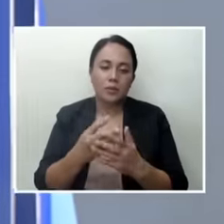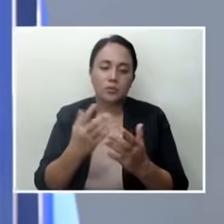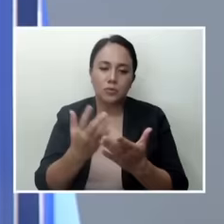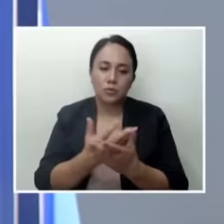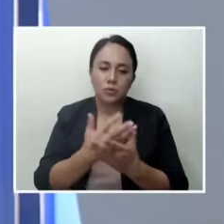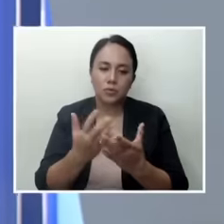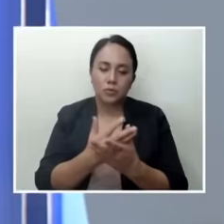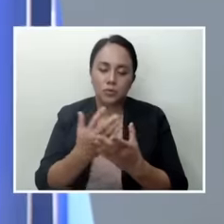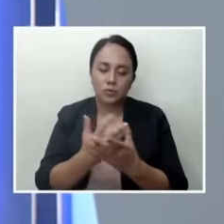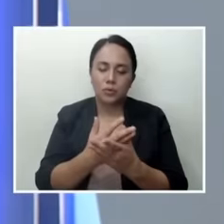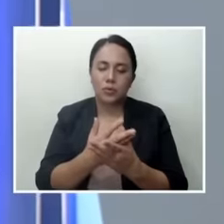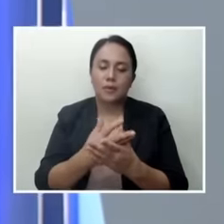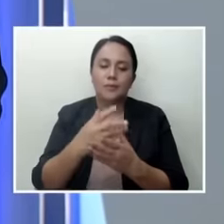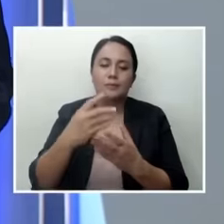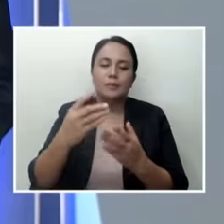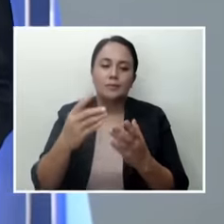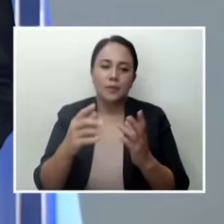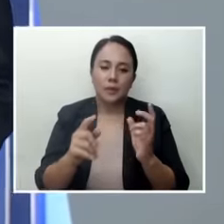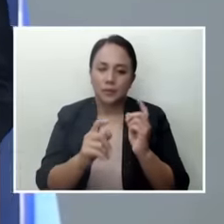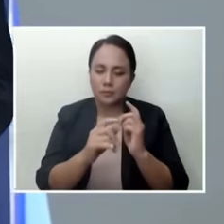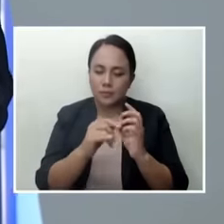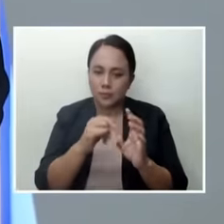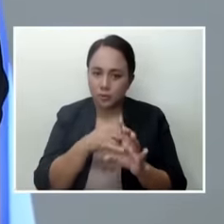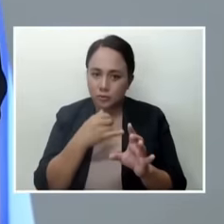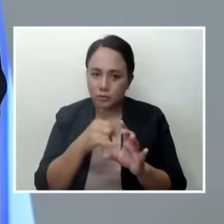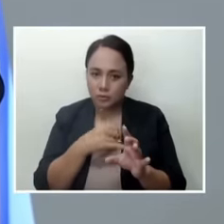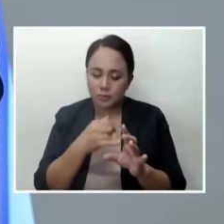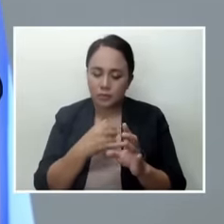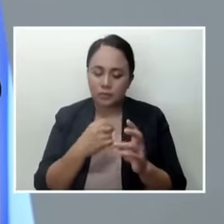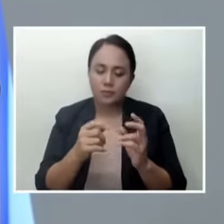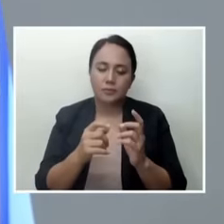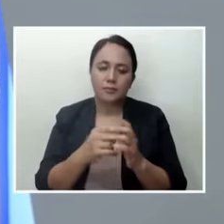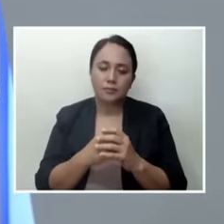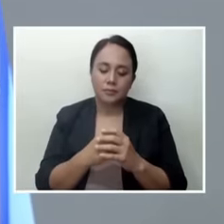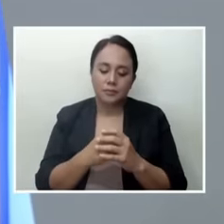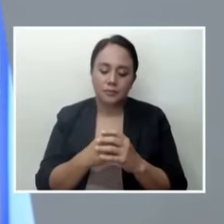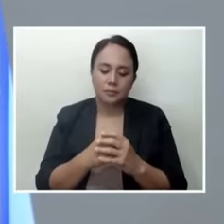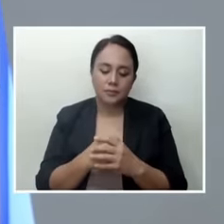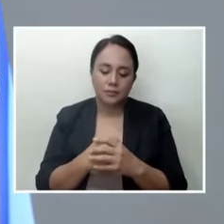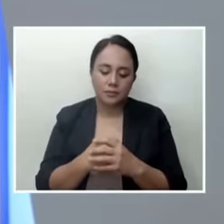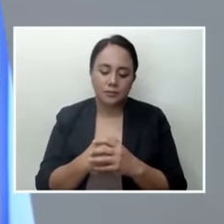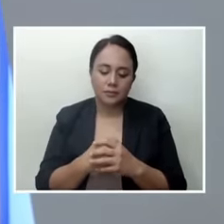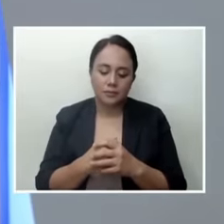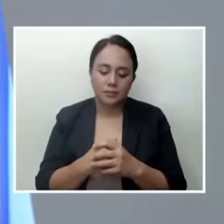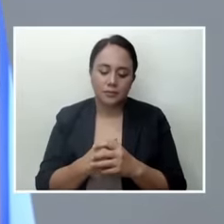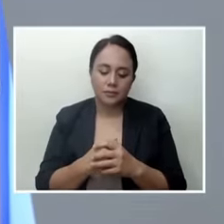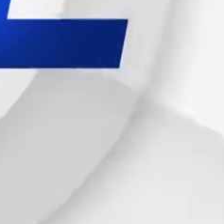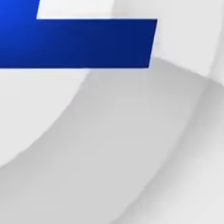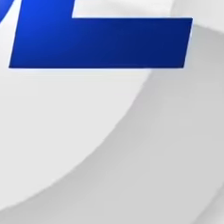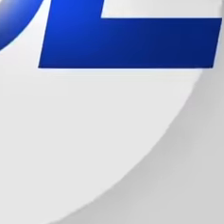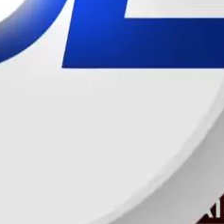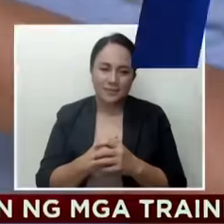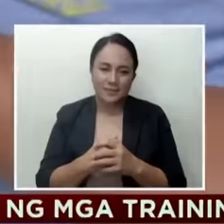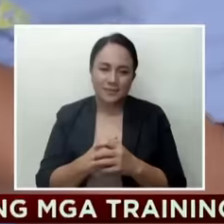public utility vehicle. Nagpapatrol, Alvin L. Chico.